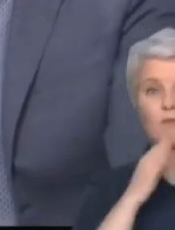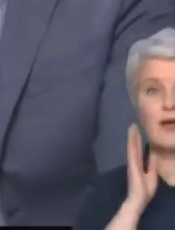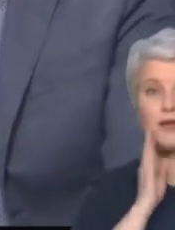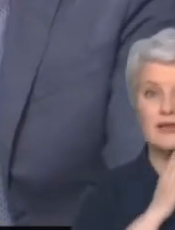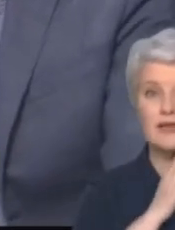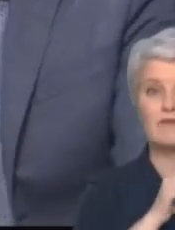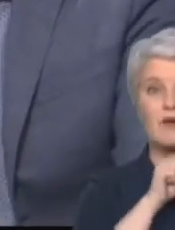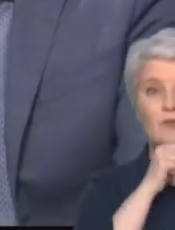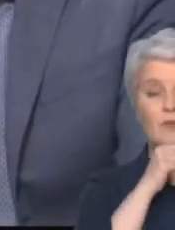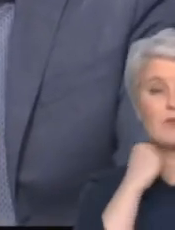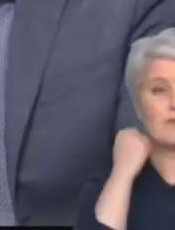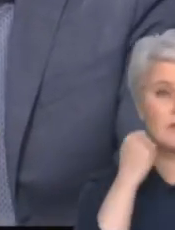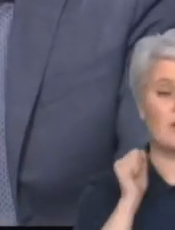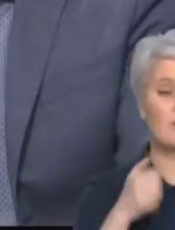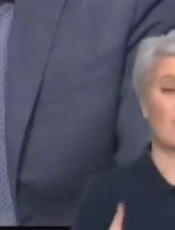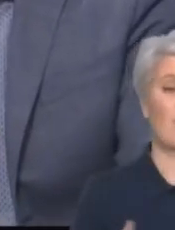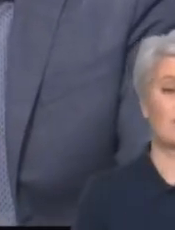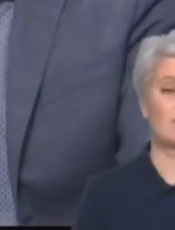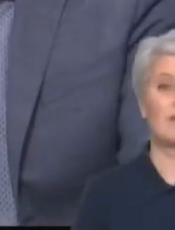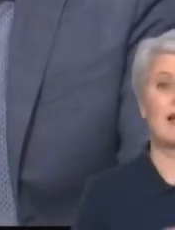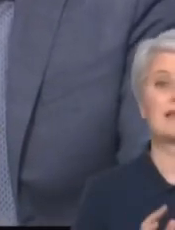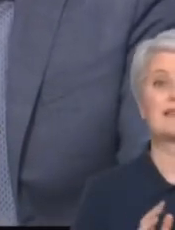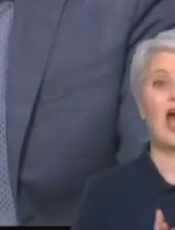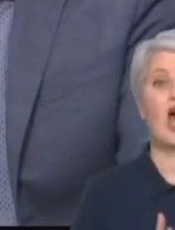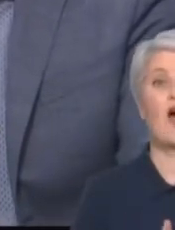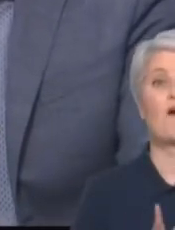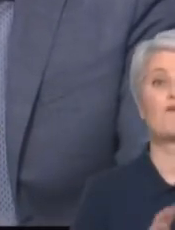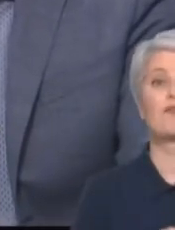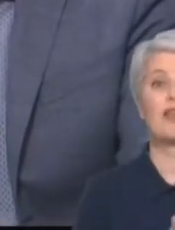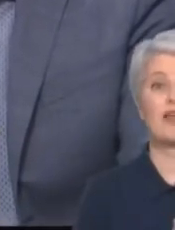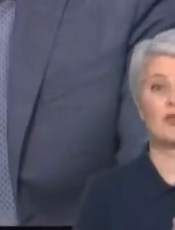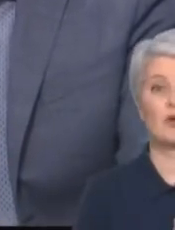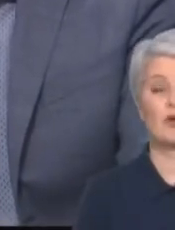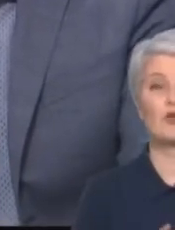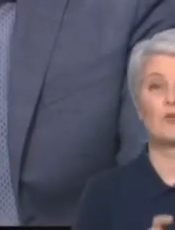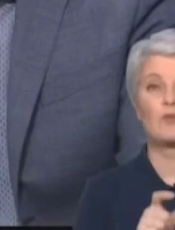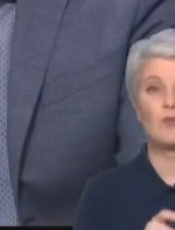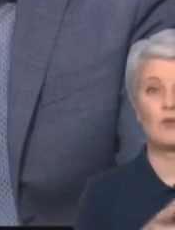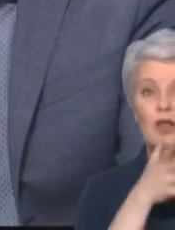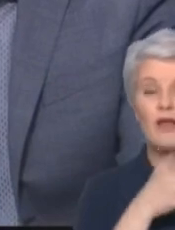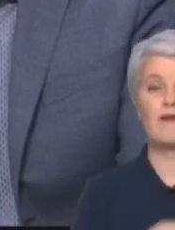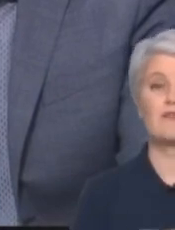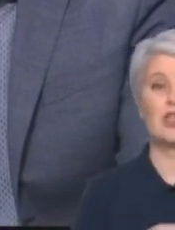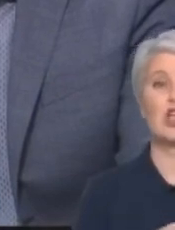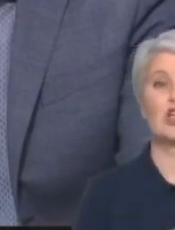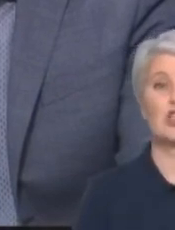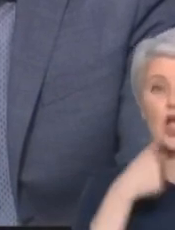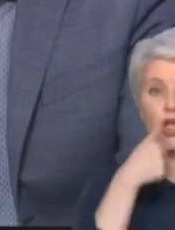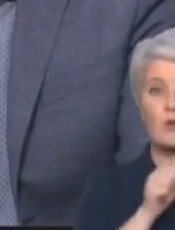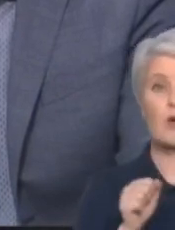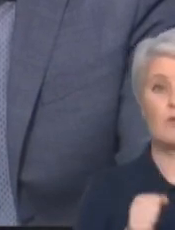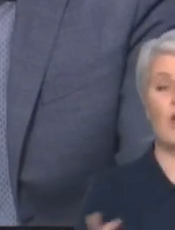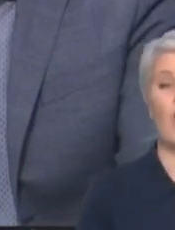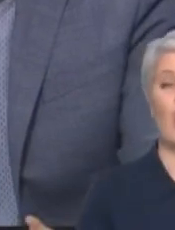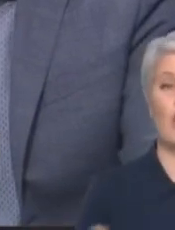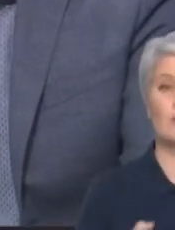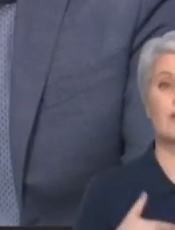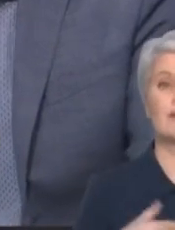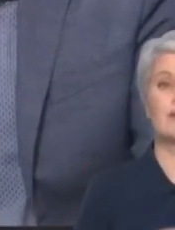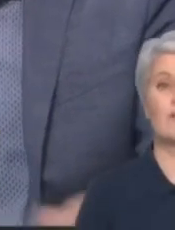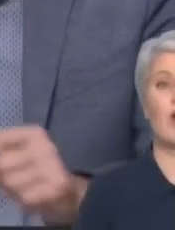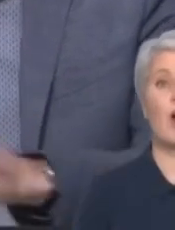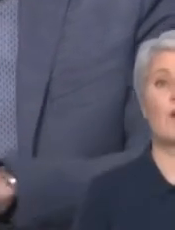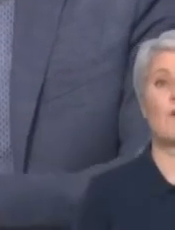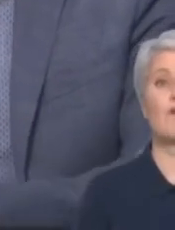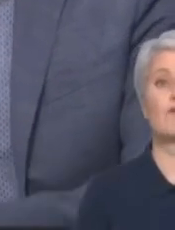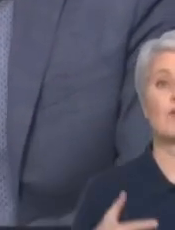проміжок часу, сплачуючи за них страховий внесок, щоб потім ці люди вчасно в 60 років мали можливість отримувати свою повноцінну